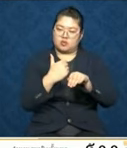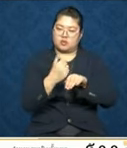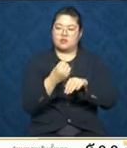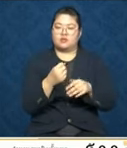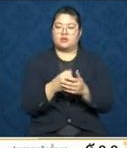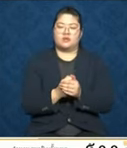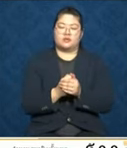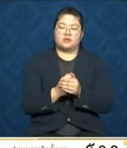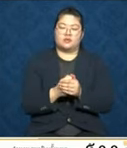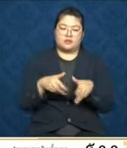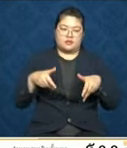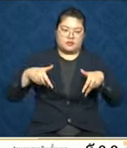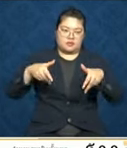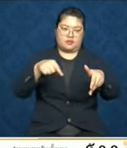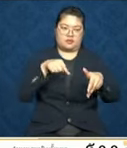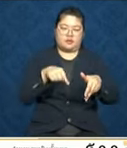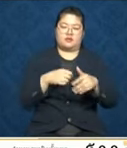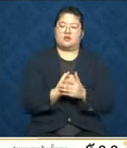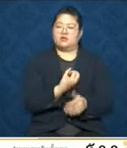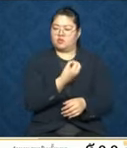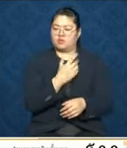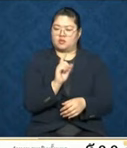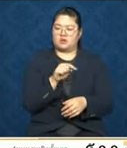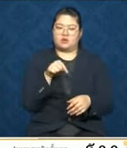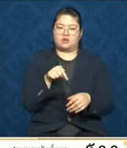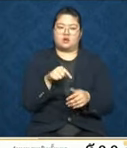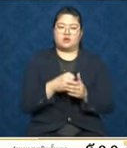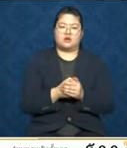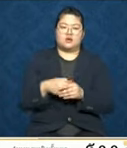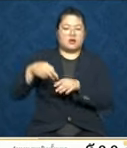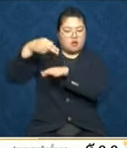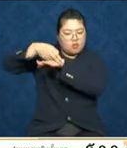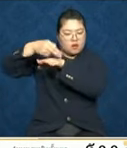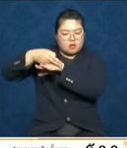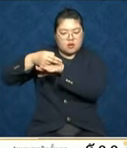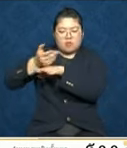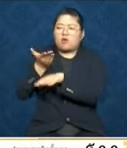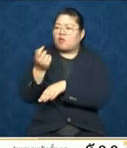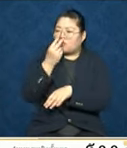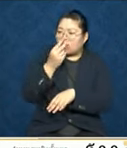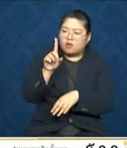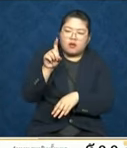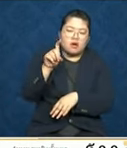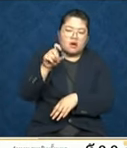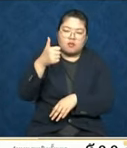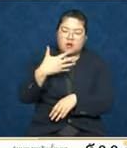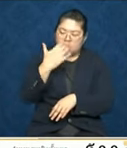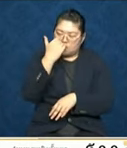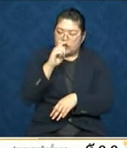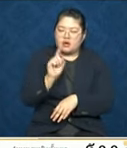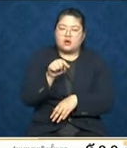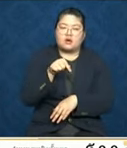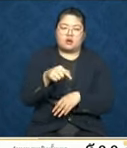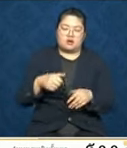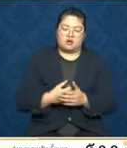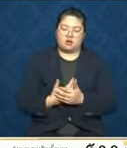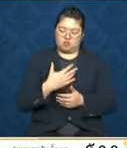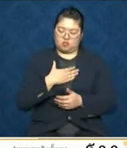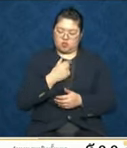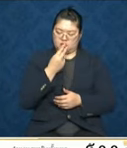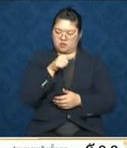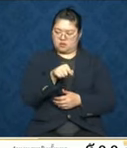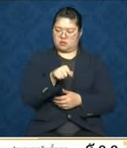แยกวัดเทียนดัดทางผู้เสียหายแจ้งว่าไม่สามารถขอดูภาพจากกล้องวงจรปิดได้จากกรณีดังกล่าวกระผมจึ